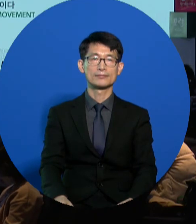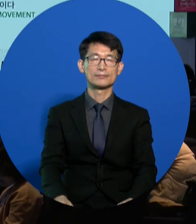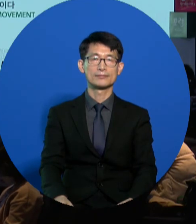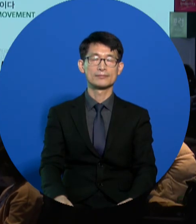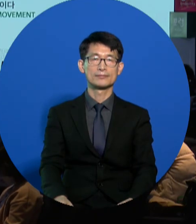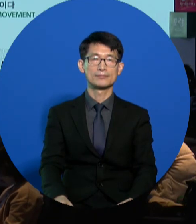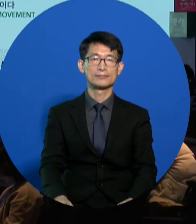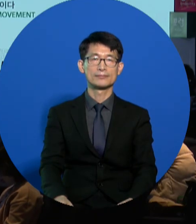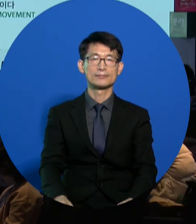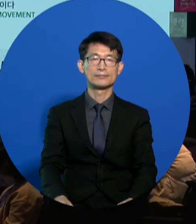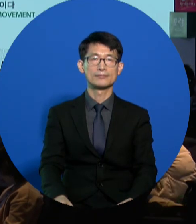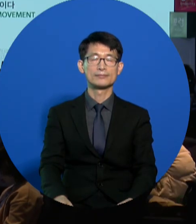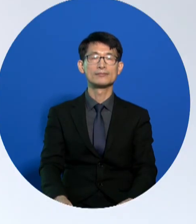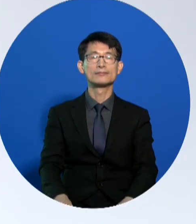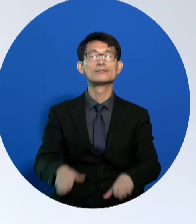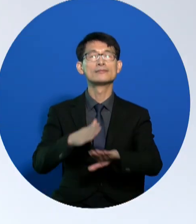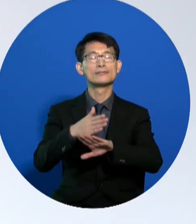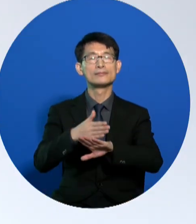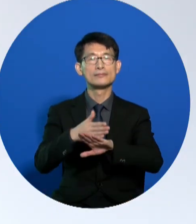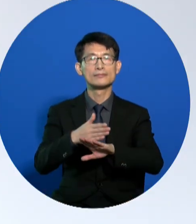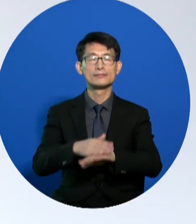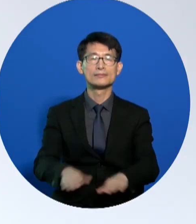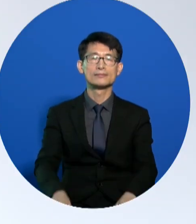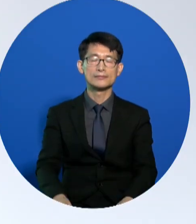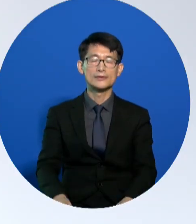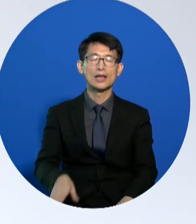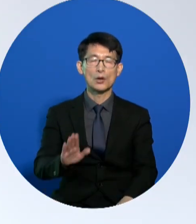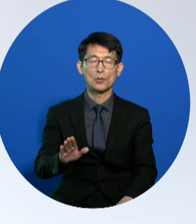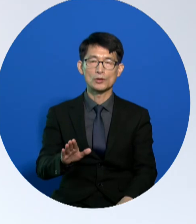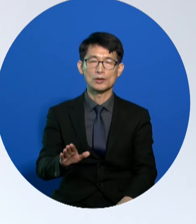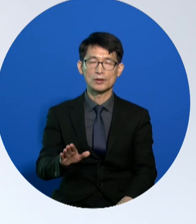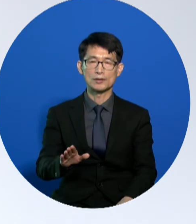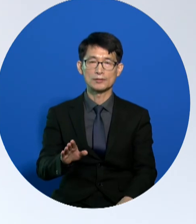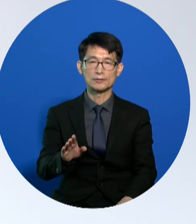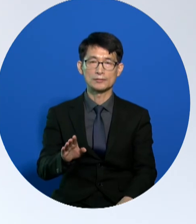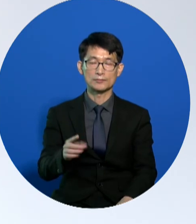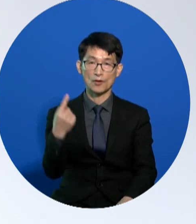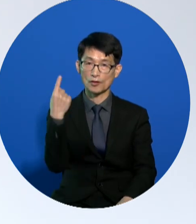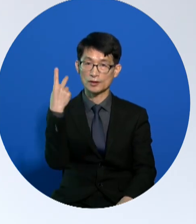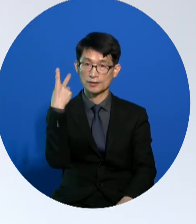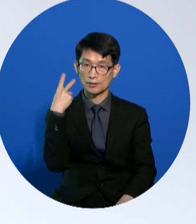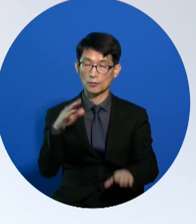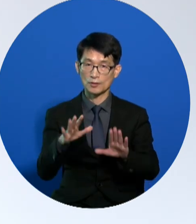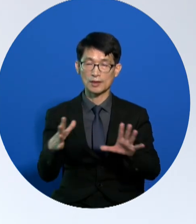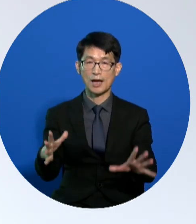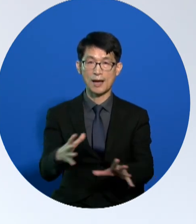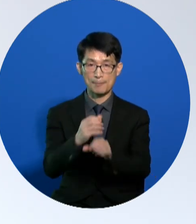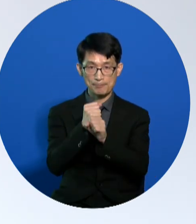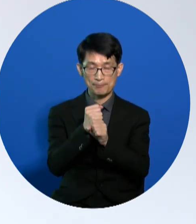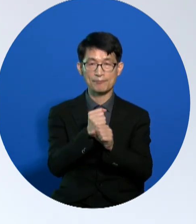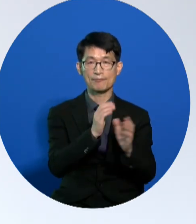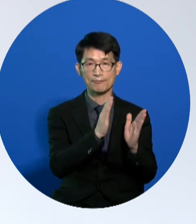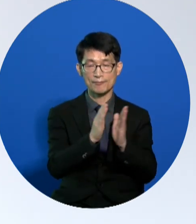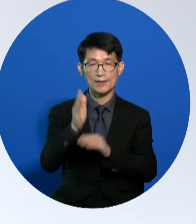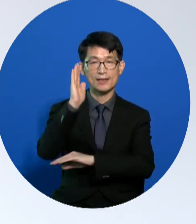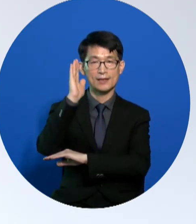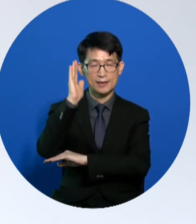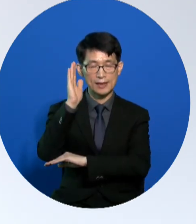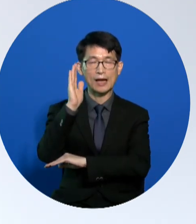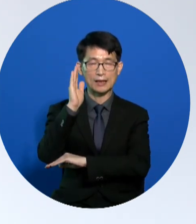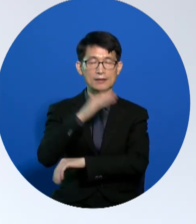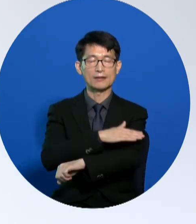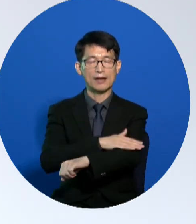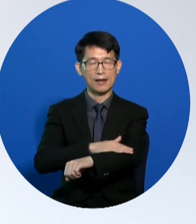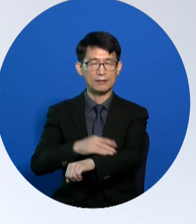네, 고맙습니다. 오늘 이렇게 랩업 세션을 통해서 다양한 얘기를 함께 나눴습니다. 함께 배우고